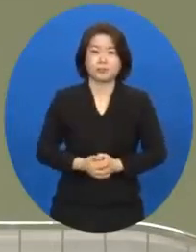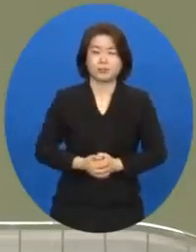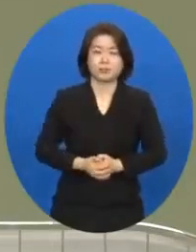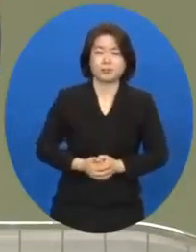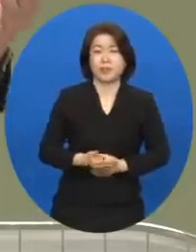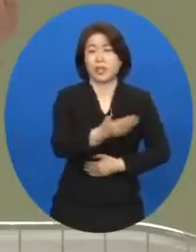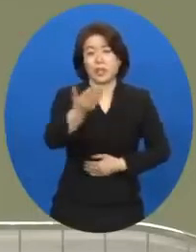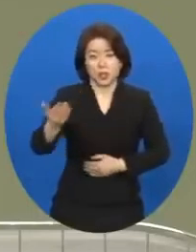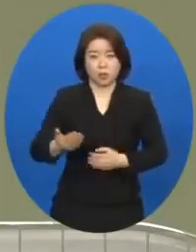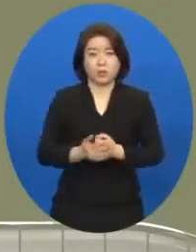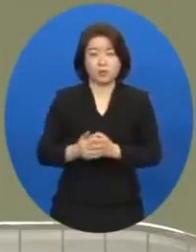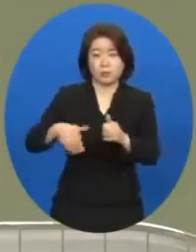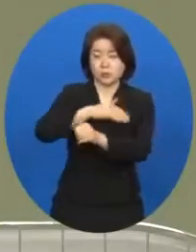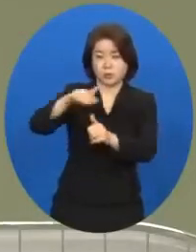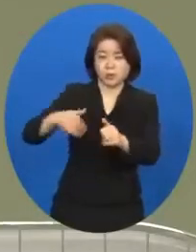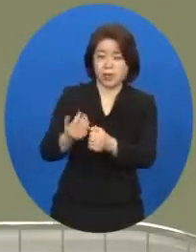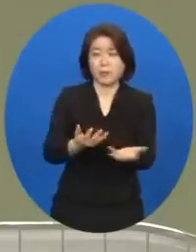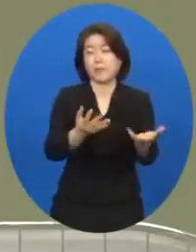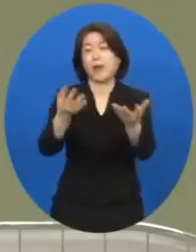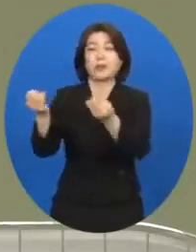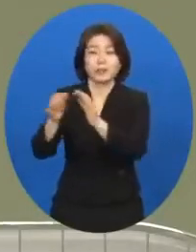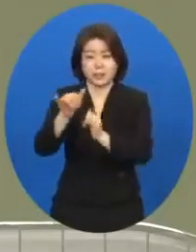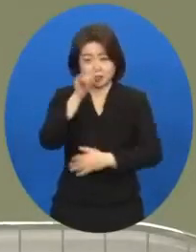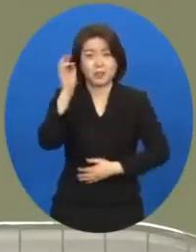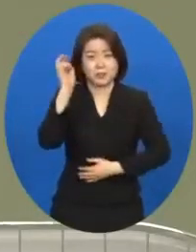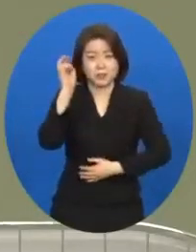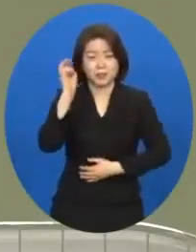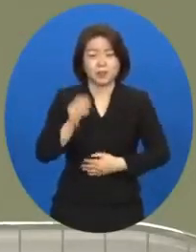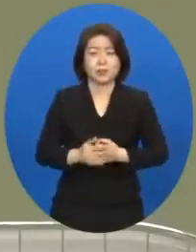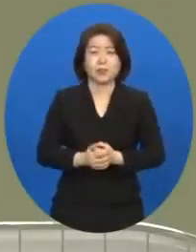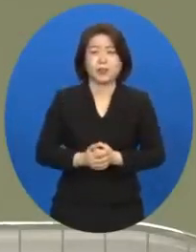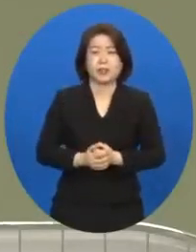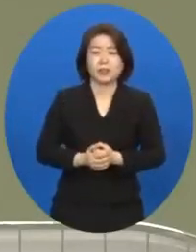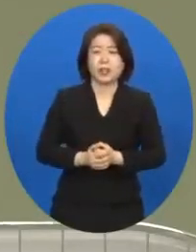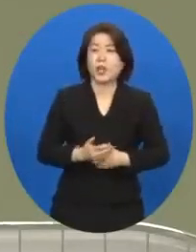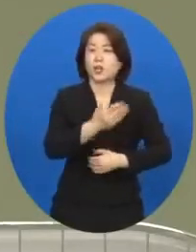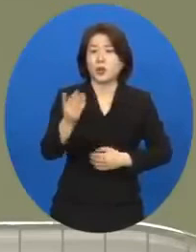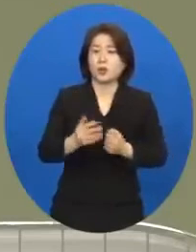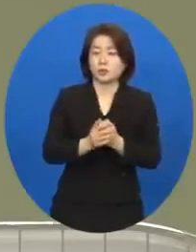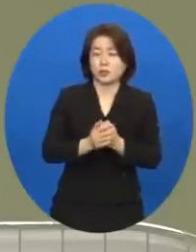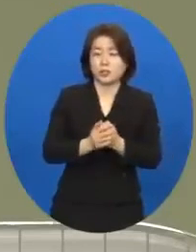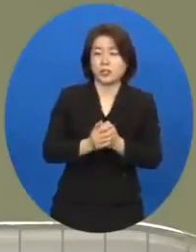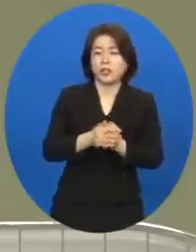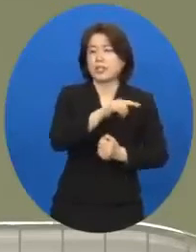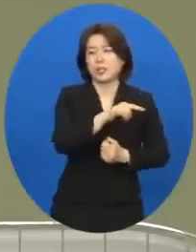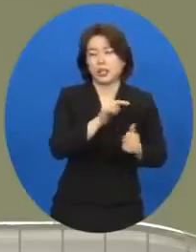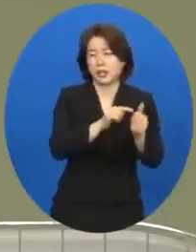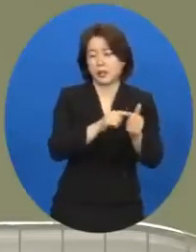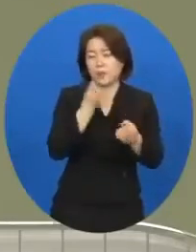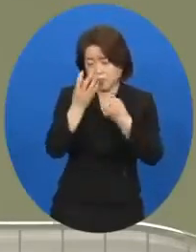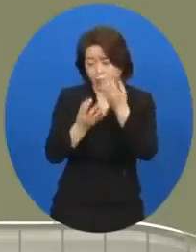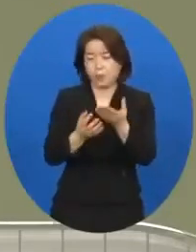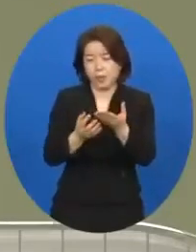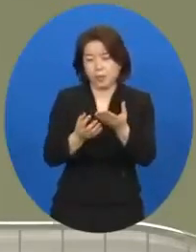여러분 주변에 많은 사람들이 있겠지만 여러분들이 꼭 그렇게 고백할 수 있게 되기 바랍니다. 당신